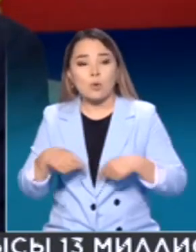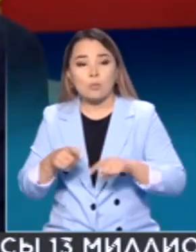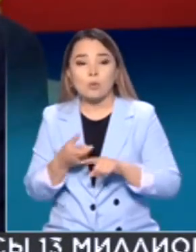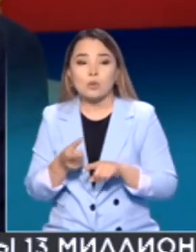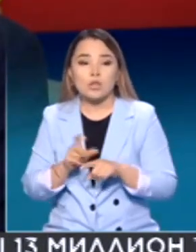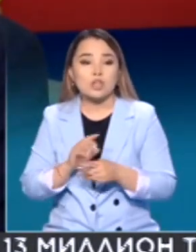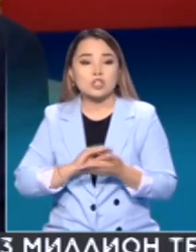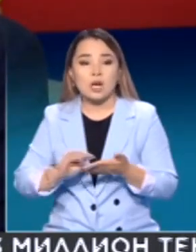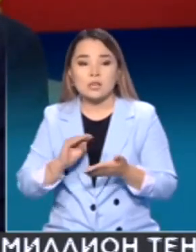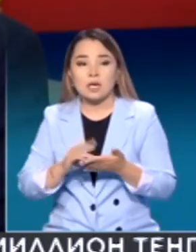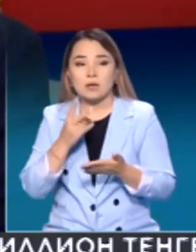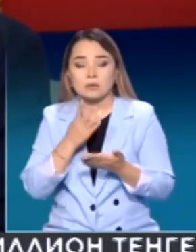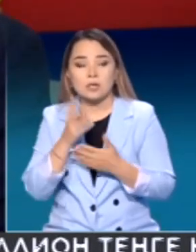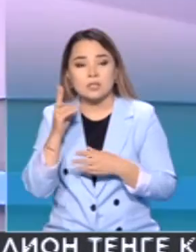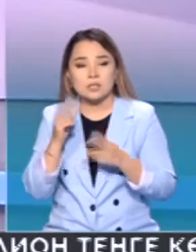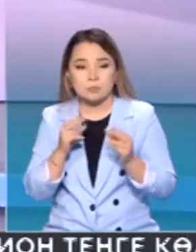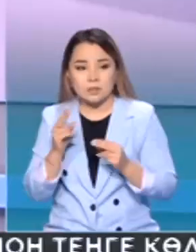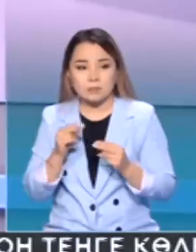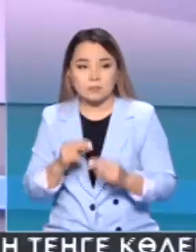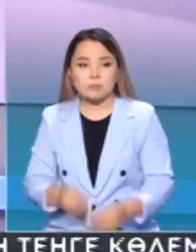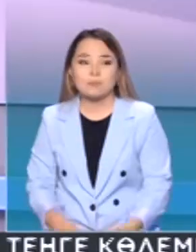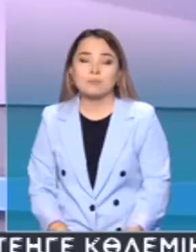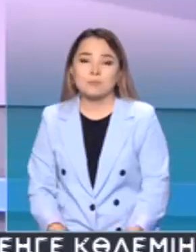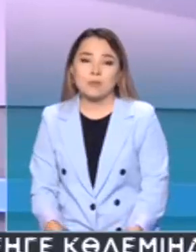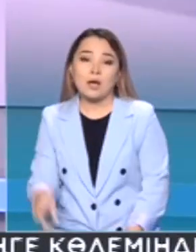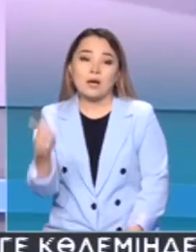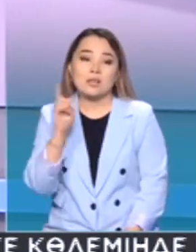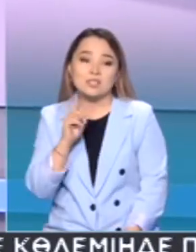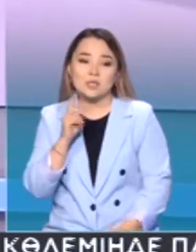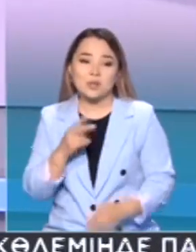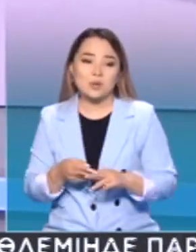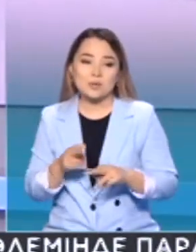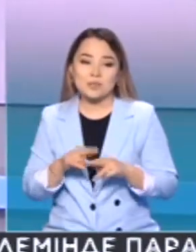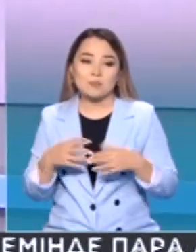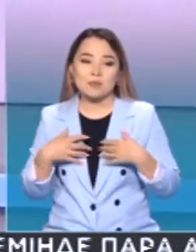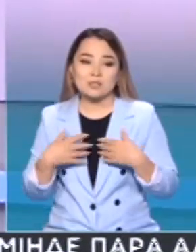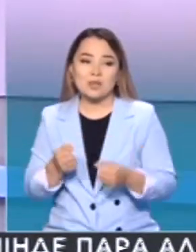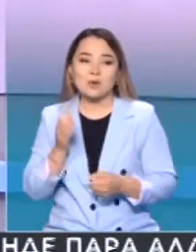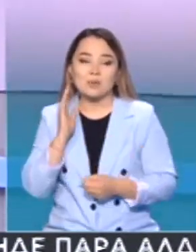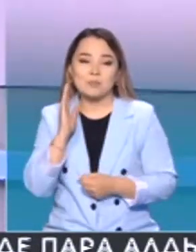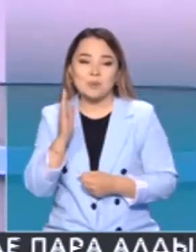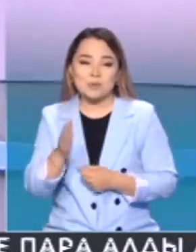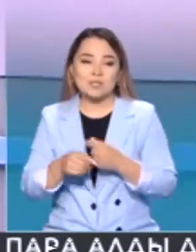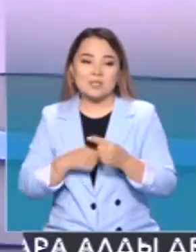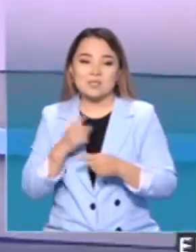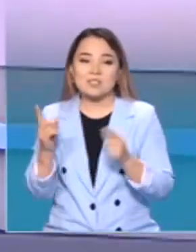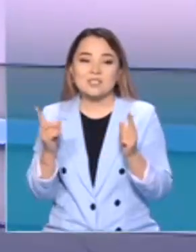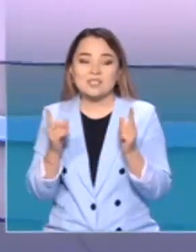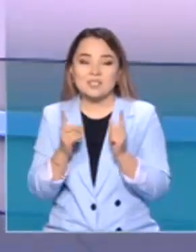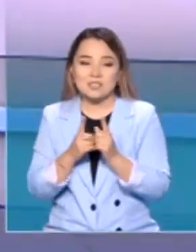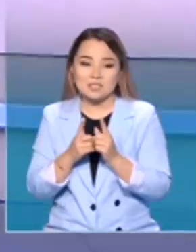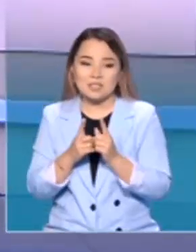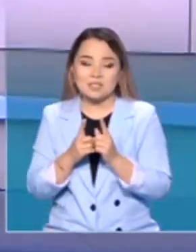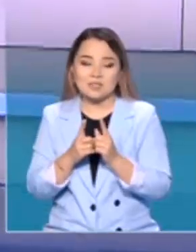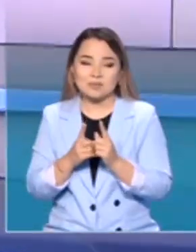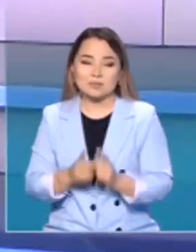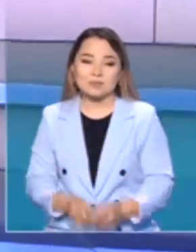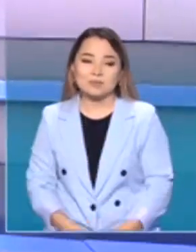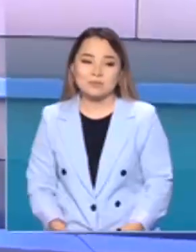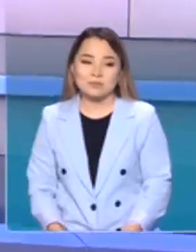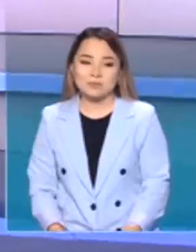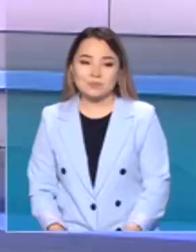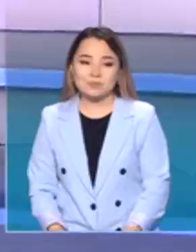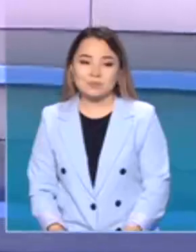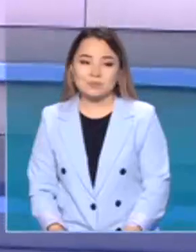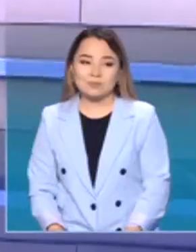жақсы жазылған хат деп есептеймін. Әзірге айтарымыз осы. Жаңалықтарымызды QR код арқылы Telegram арнамыздан оқи аласыздар. Ұлттық арнадан